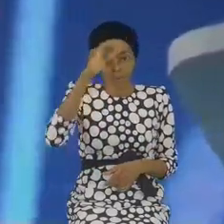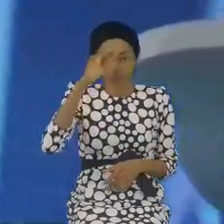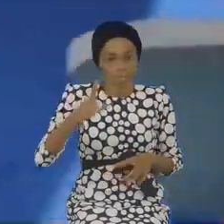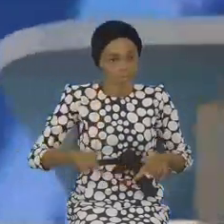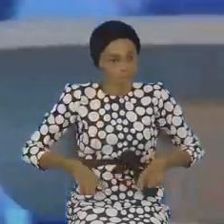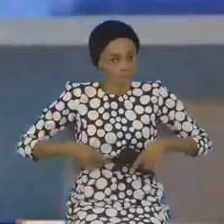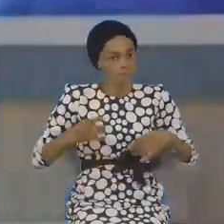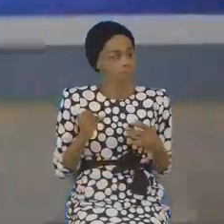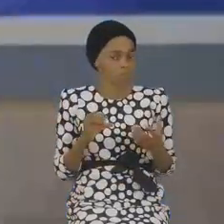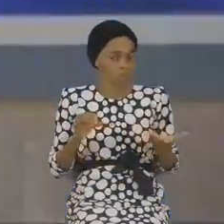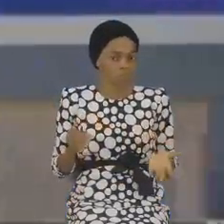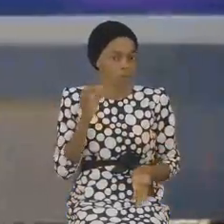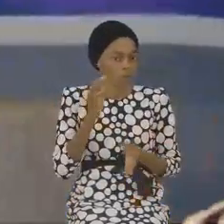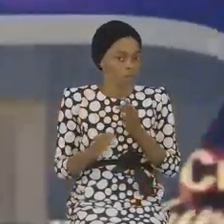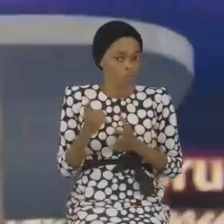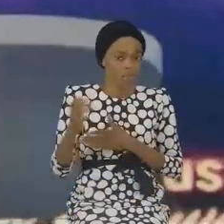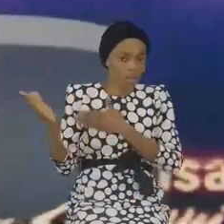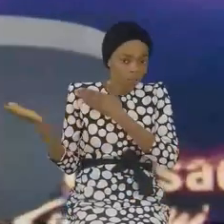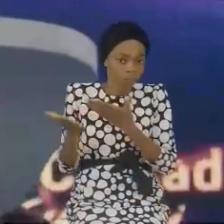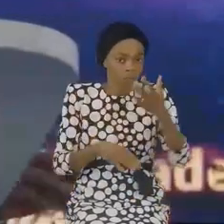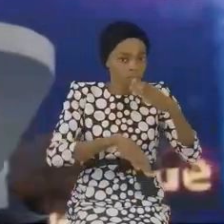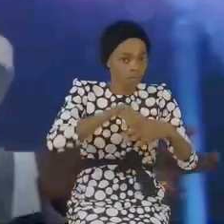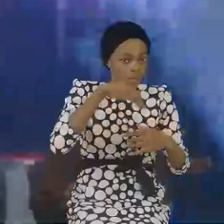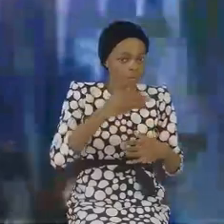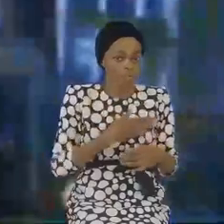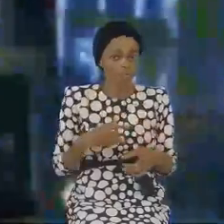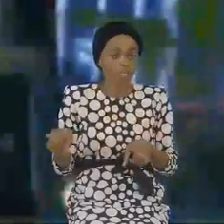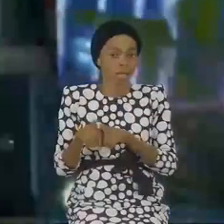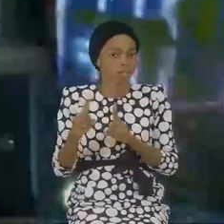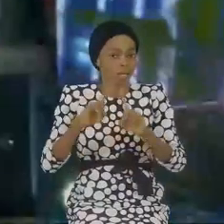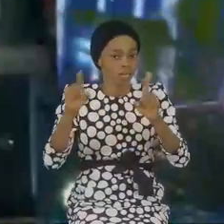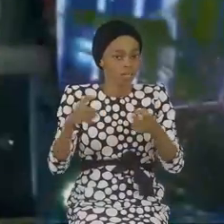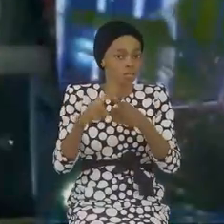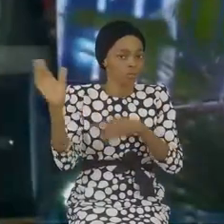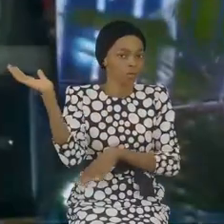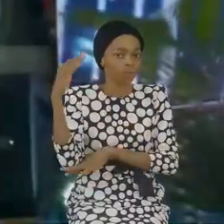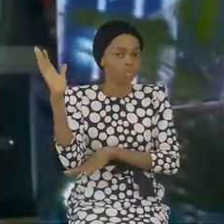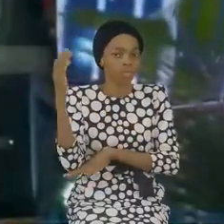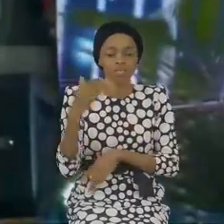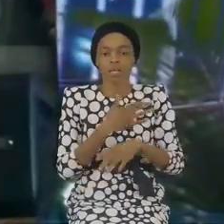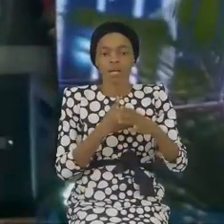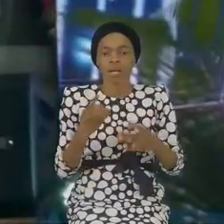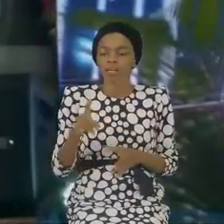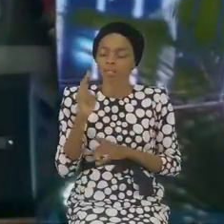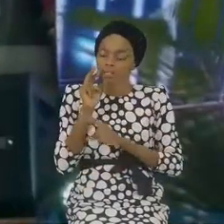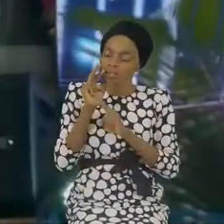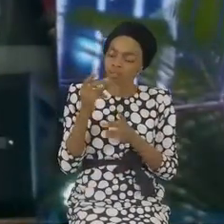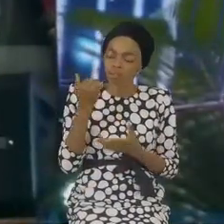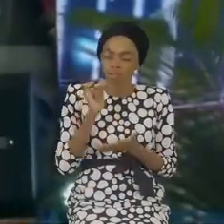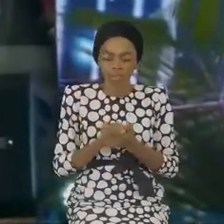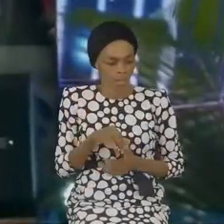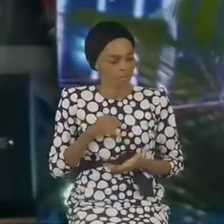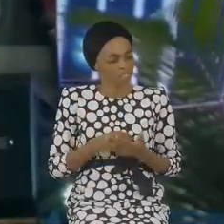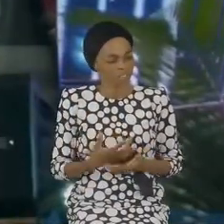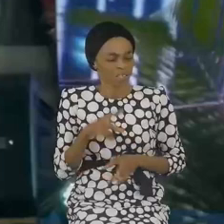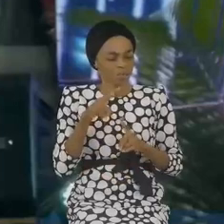donc, s'ils étaient sortis, et comme ils sont arrivés dans le désert, s'ils avaient vu, ah, qu'il semble que